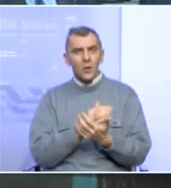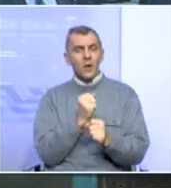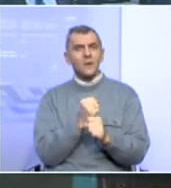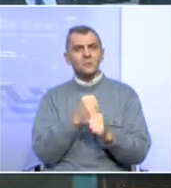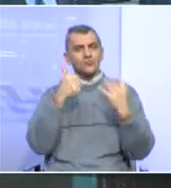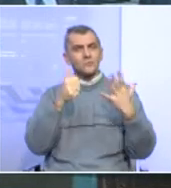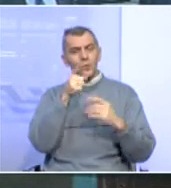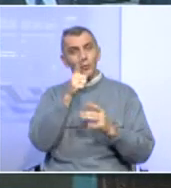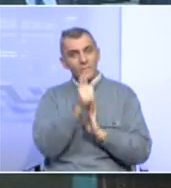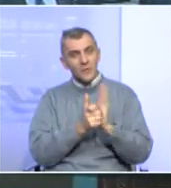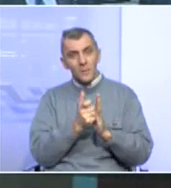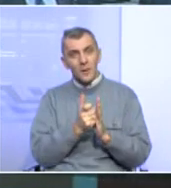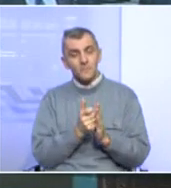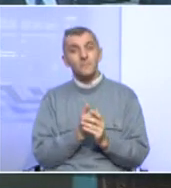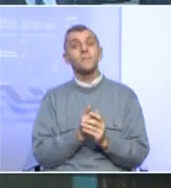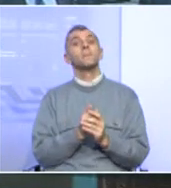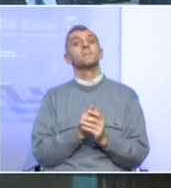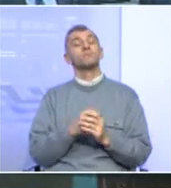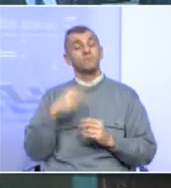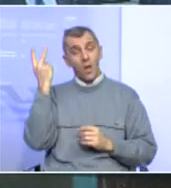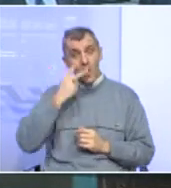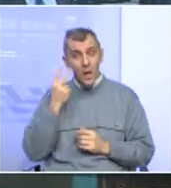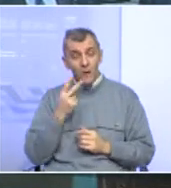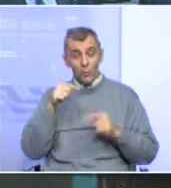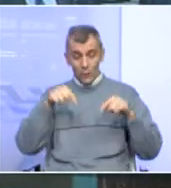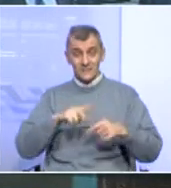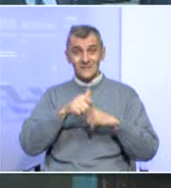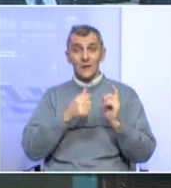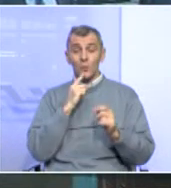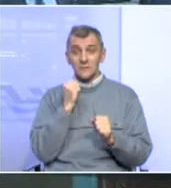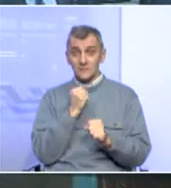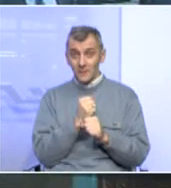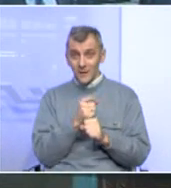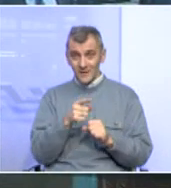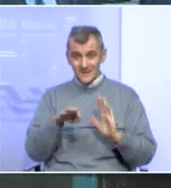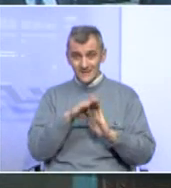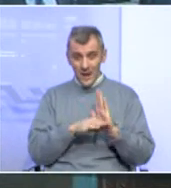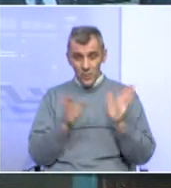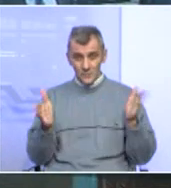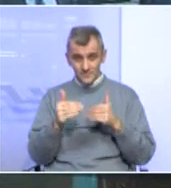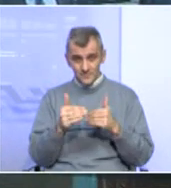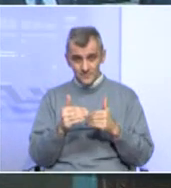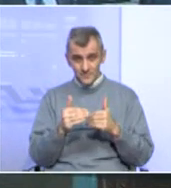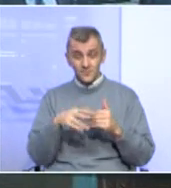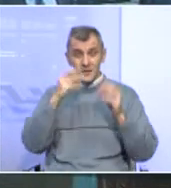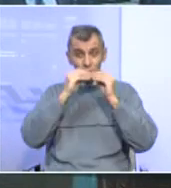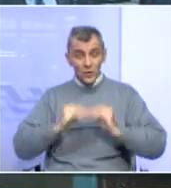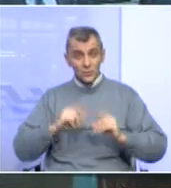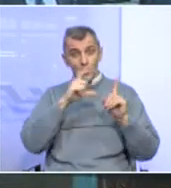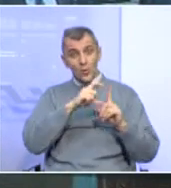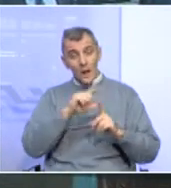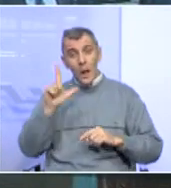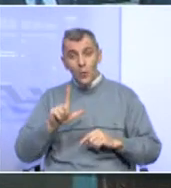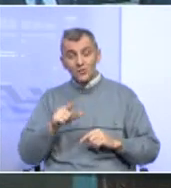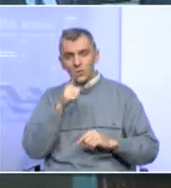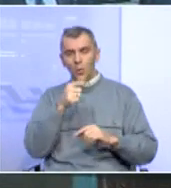vrijeme. A naravno, evo ove sad stvari koje se dešavaju kroz ovaj set zakona nakon sporazuma Dodik Lagumdžija, to je